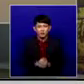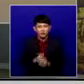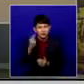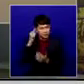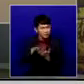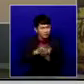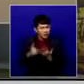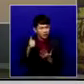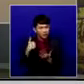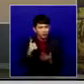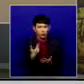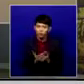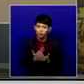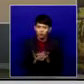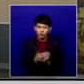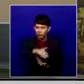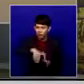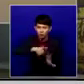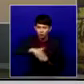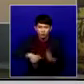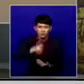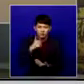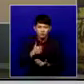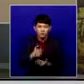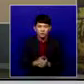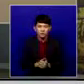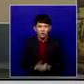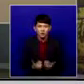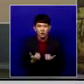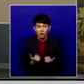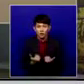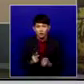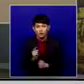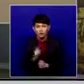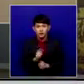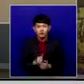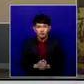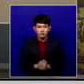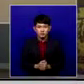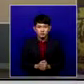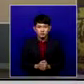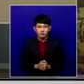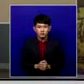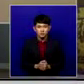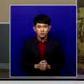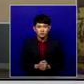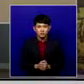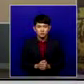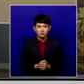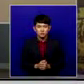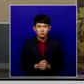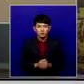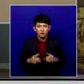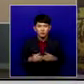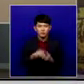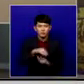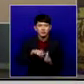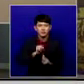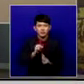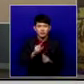ซื้ออย่างมหาศาลวันนี้นะครับเครื่องยนต์4ตัวนะครับของทีมเศรษฐกิจเนี่ย